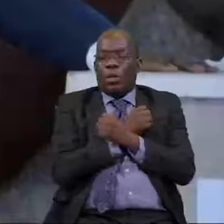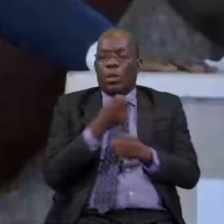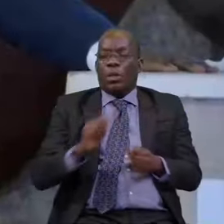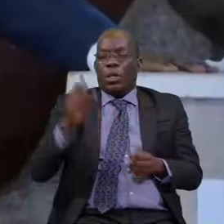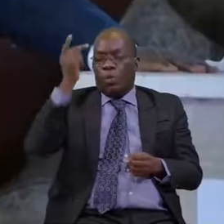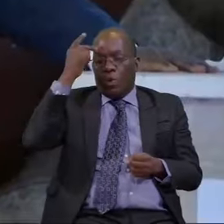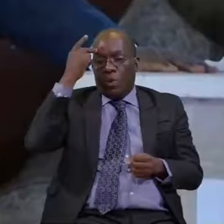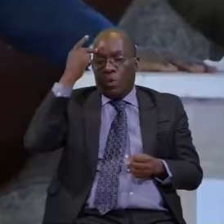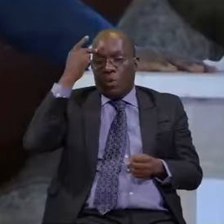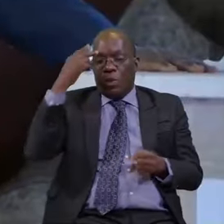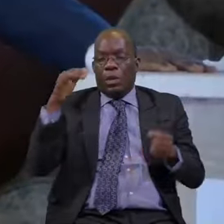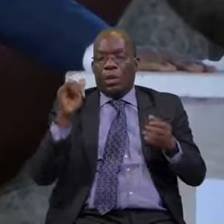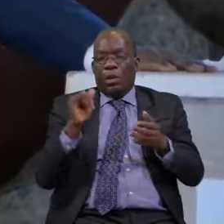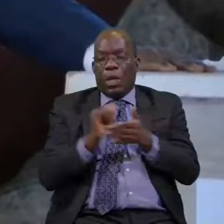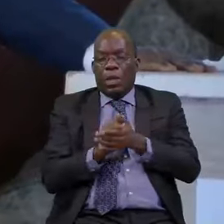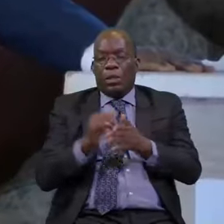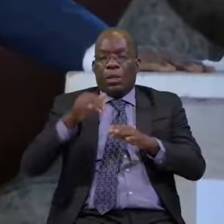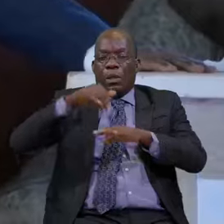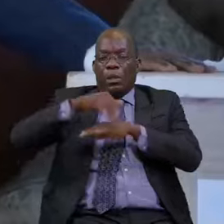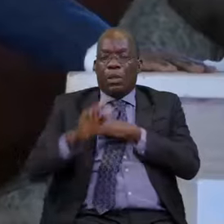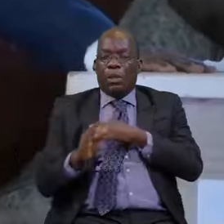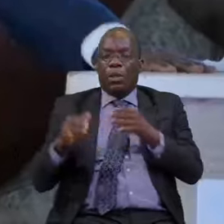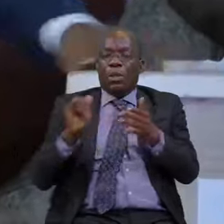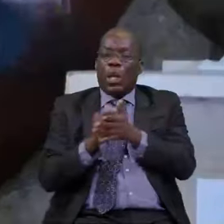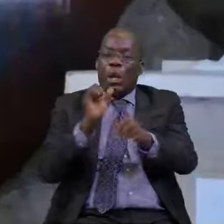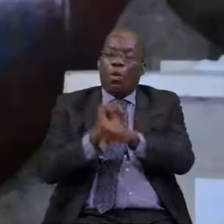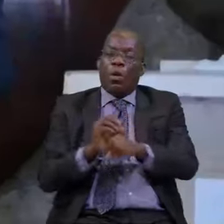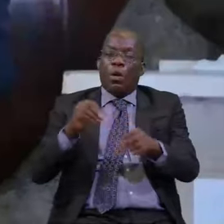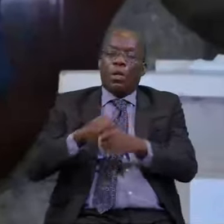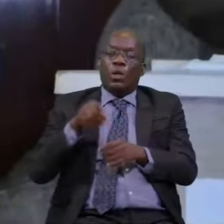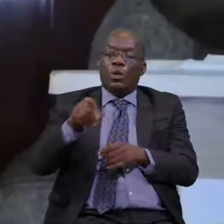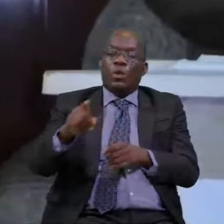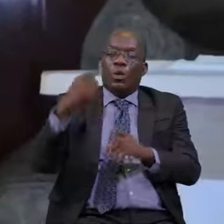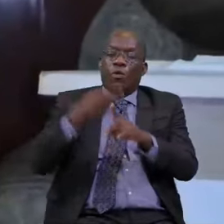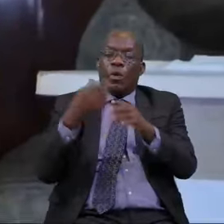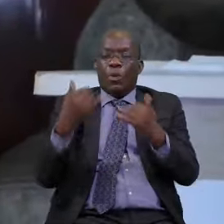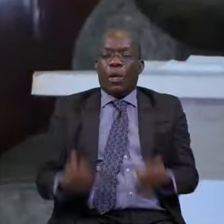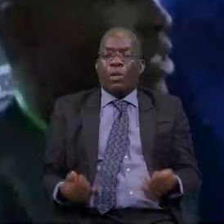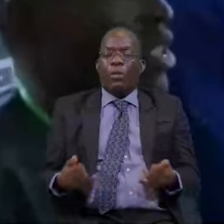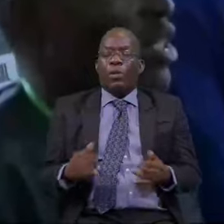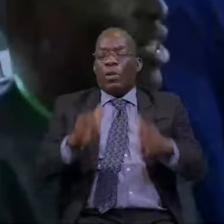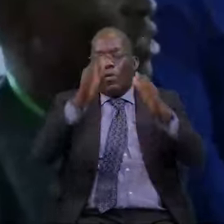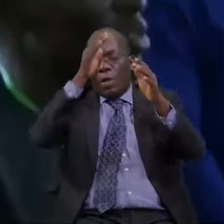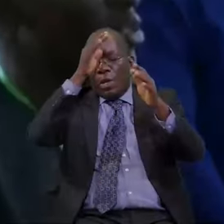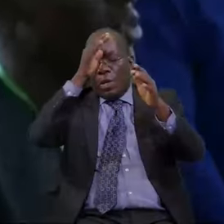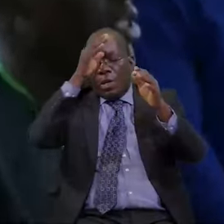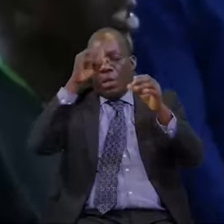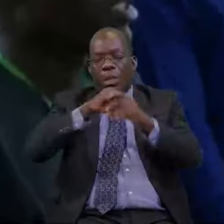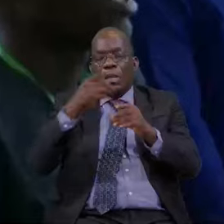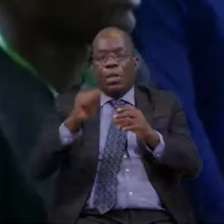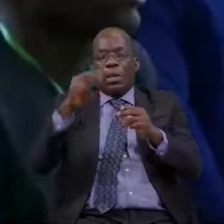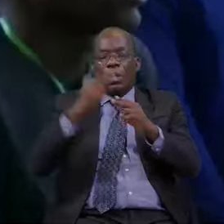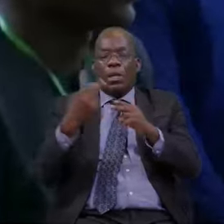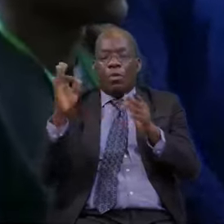la puissance, l'objectif. La poussée qui agit en toi dorénavant. Père, au nom de